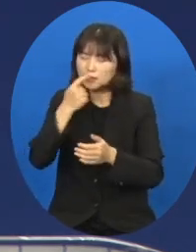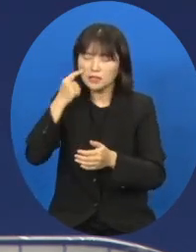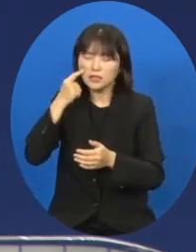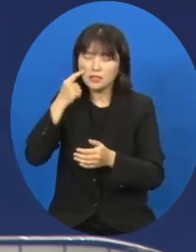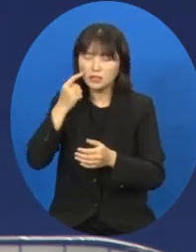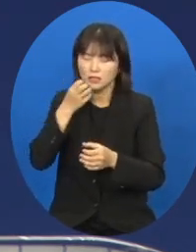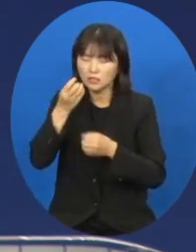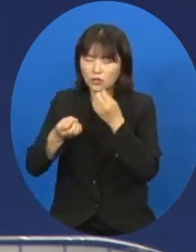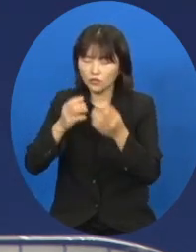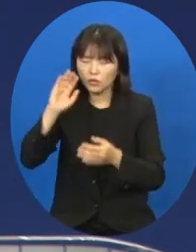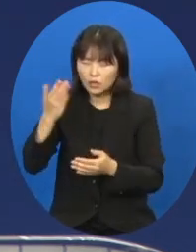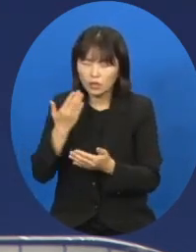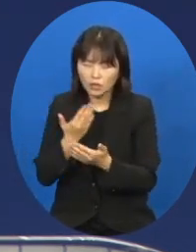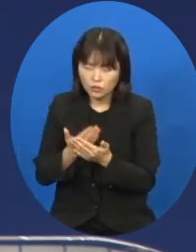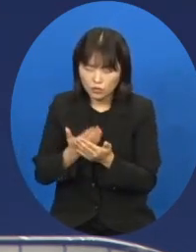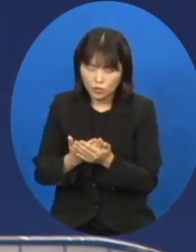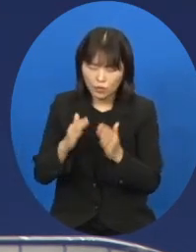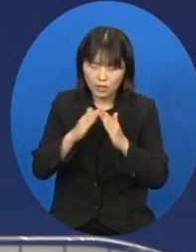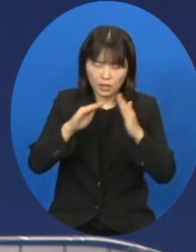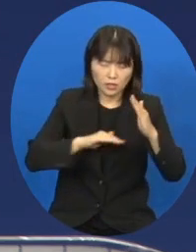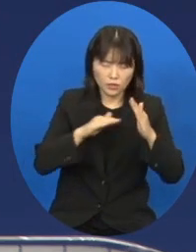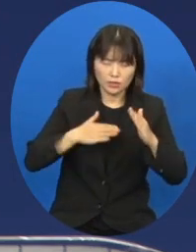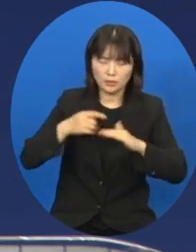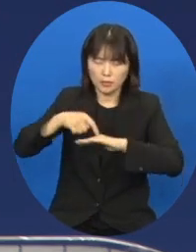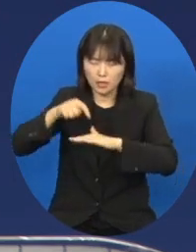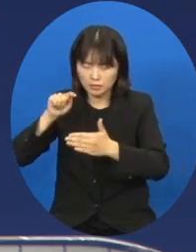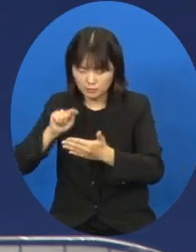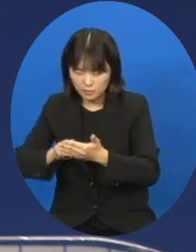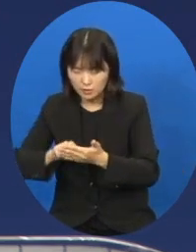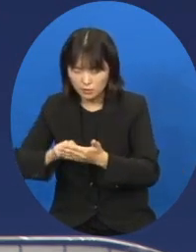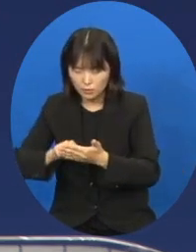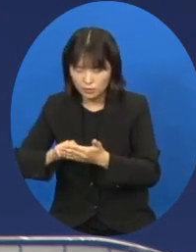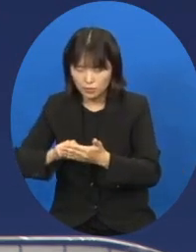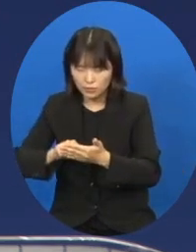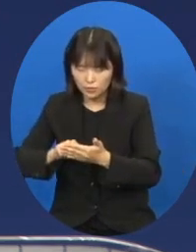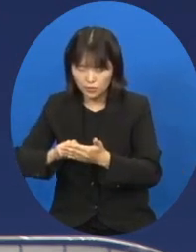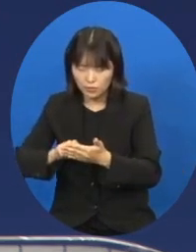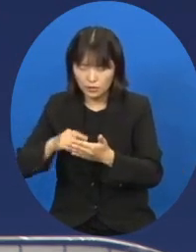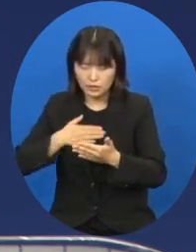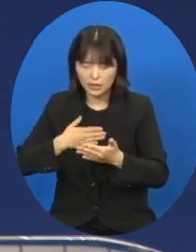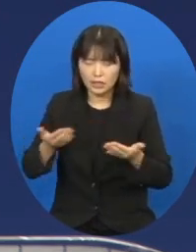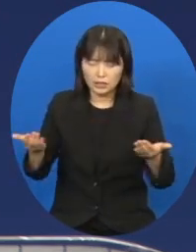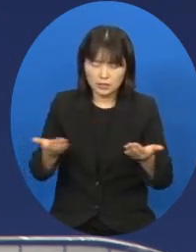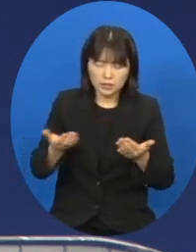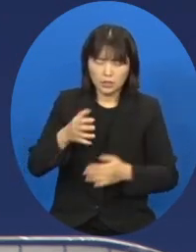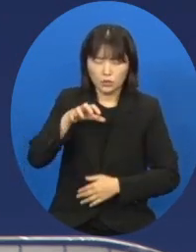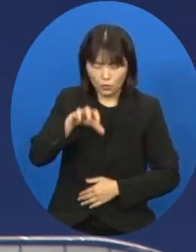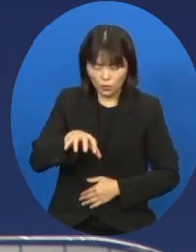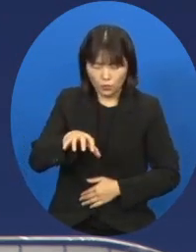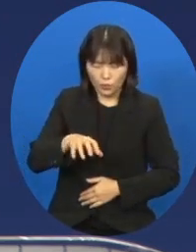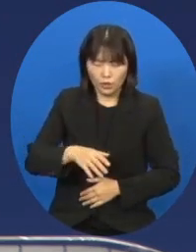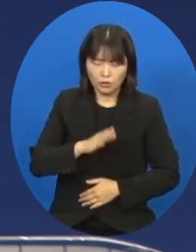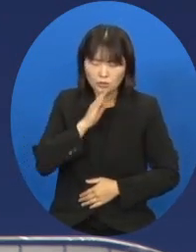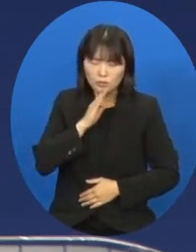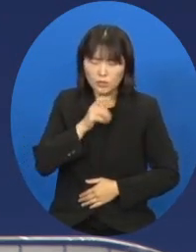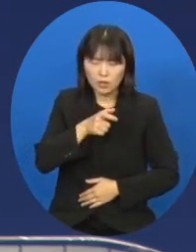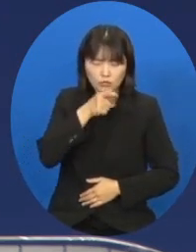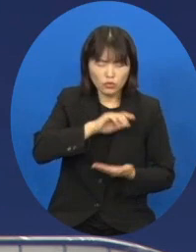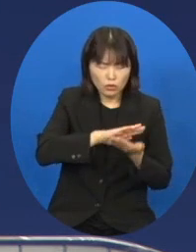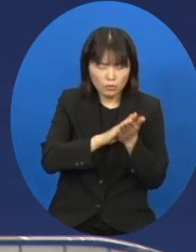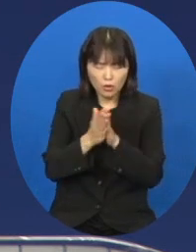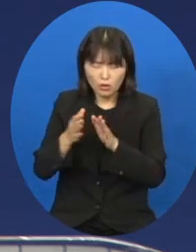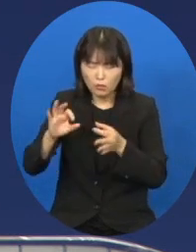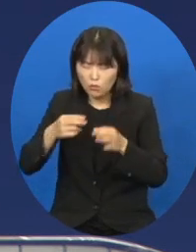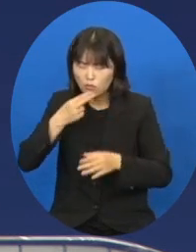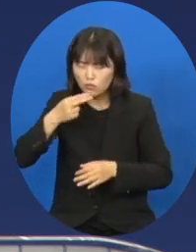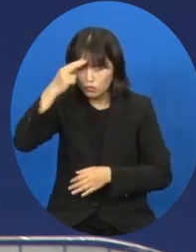해주세요. 가정에도, 제 심령에도, 그리고 내 일터에서도 정말 물이 포도주가